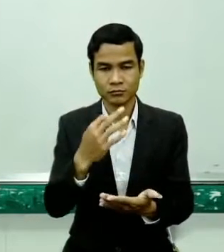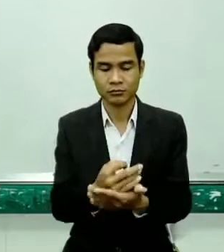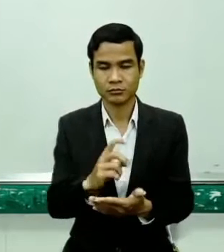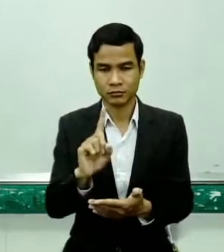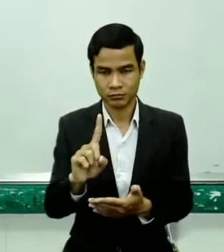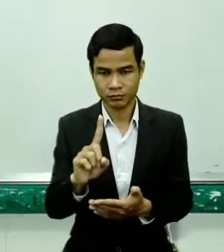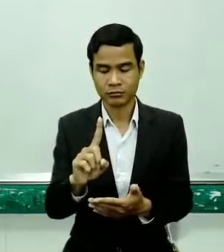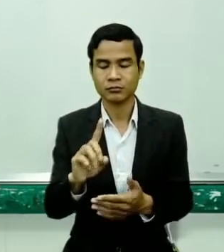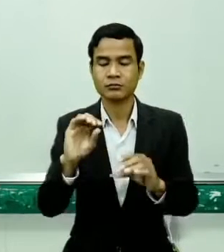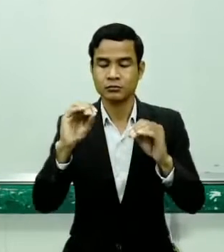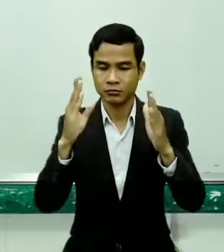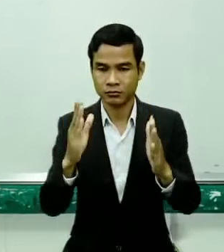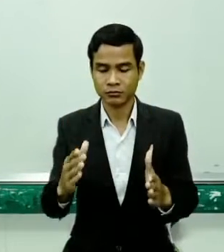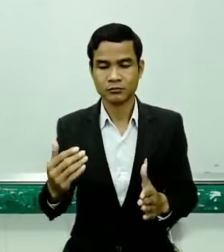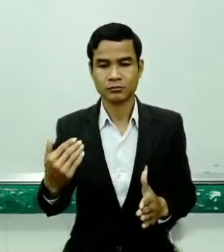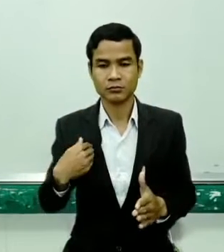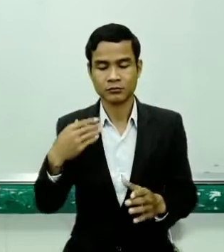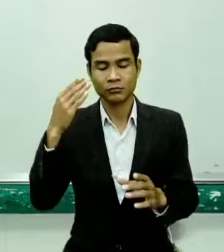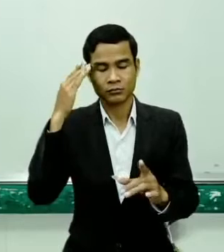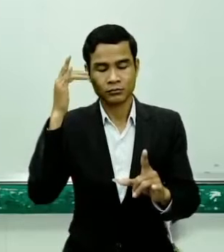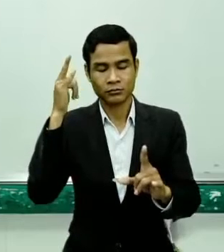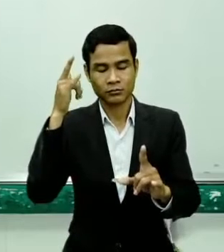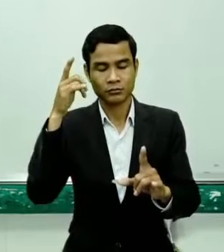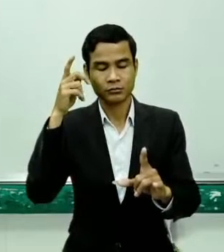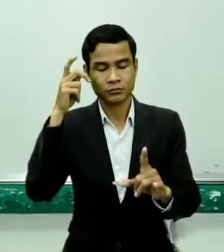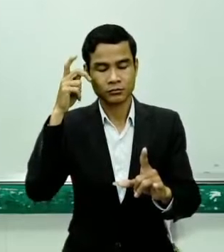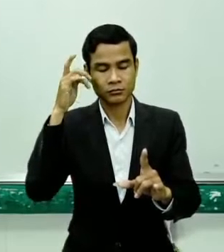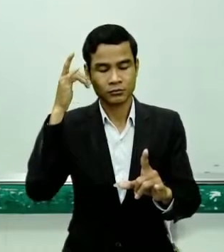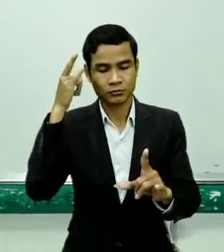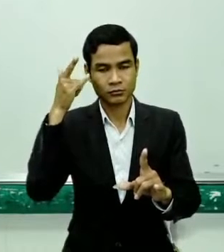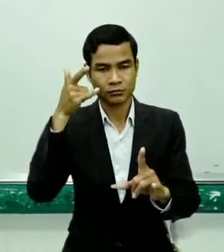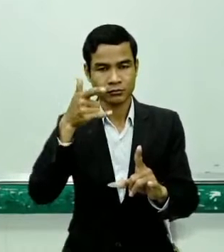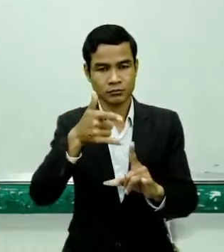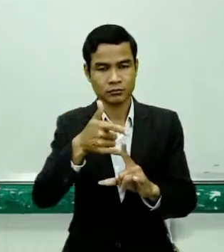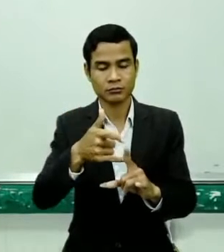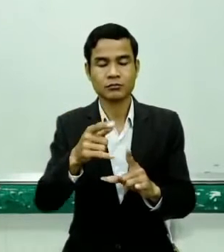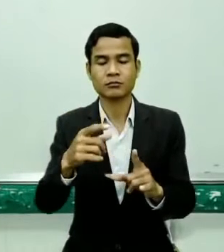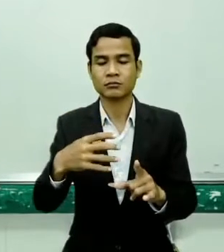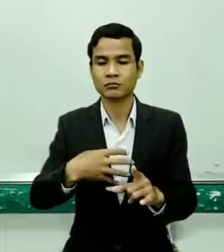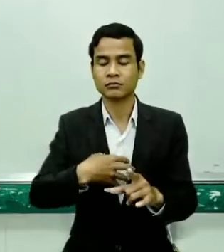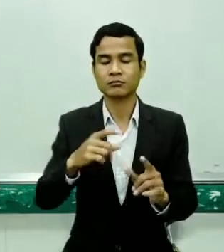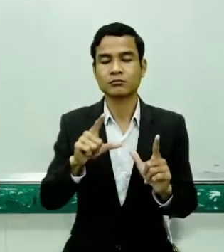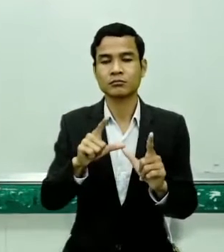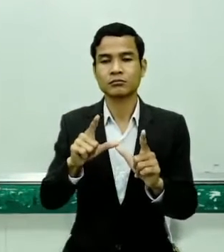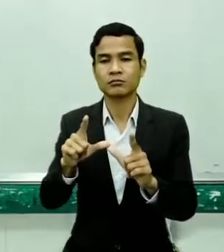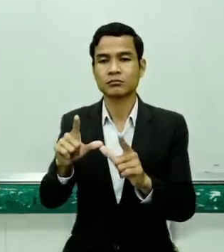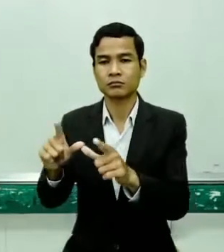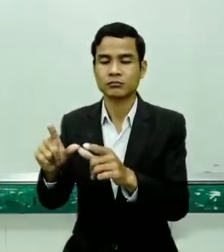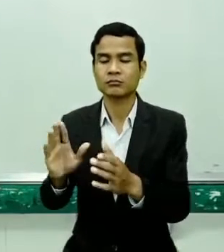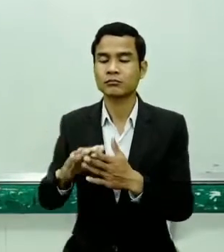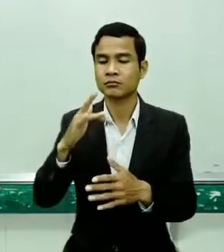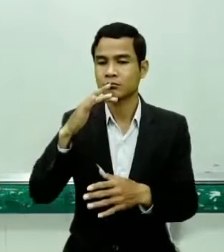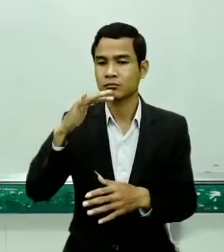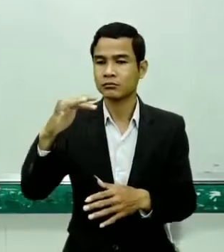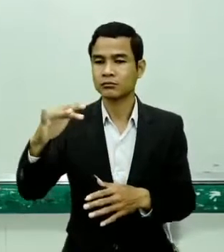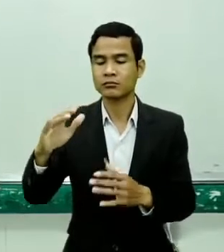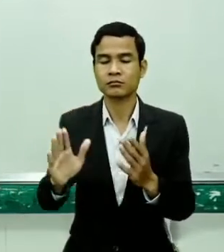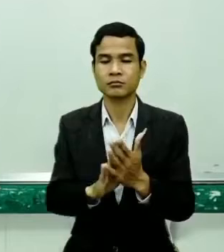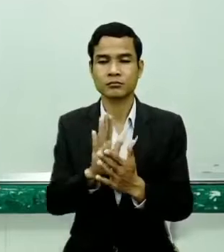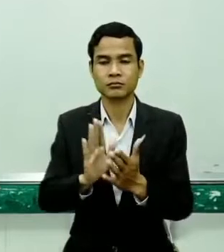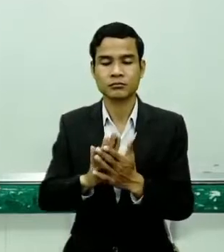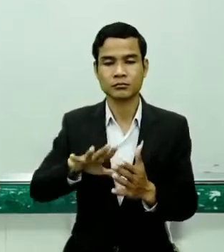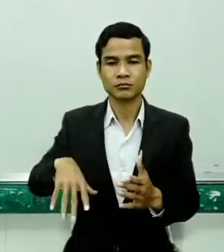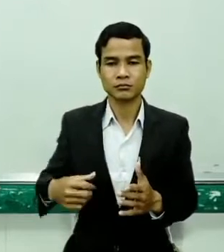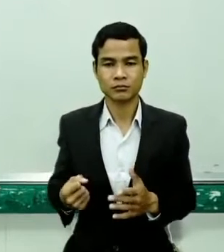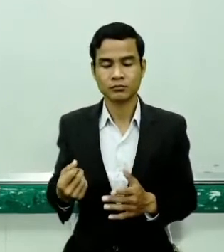chà hay nè cổ miên bầm nón tờ lên cầm xa nâu ai chì nè xa mọt khăn ông bà tê càm bù chìa chứ